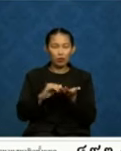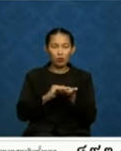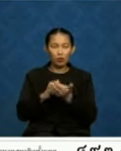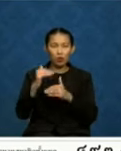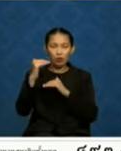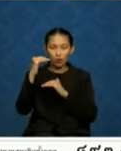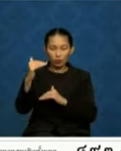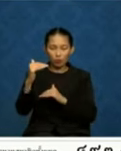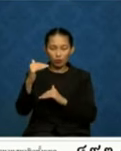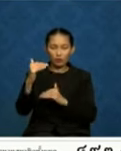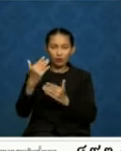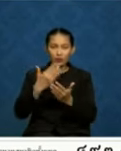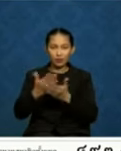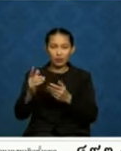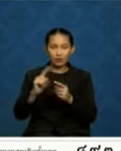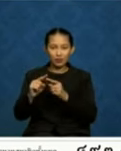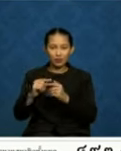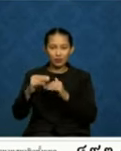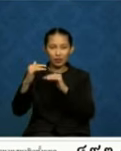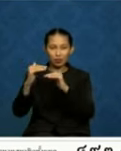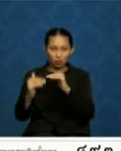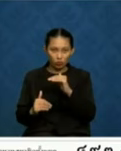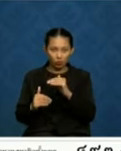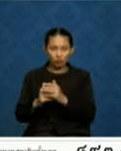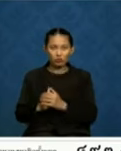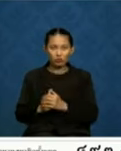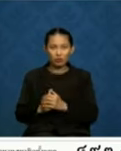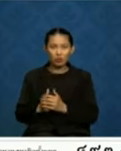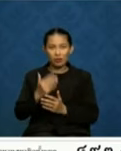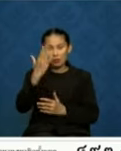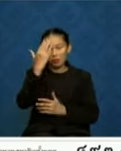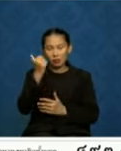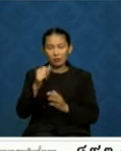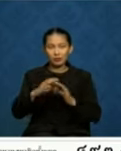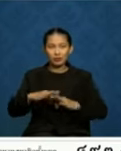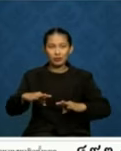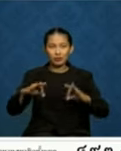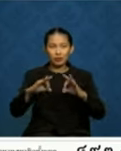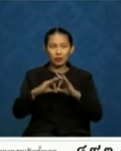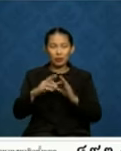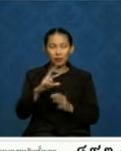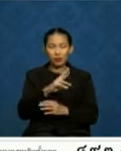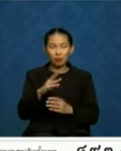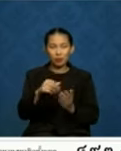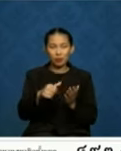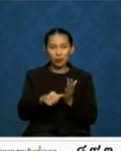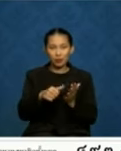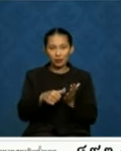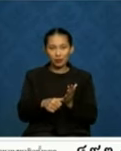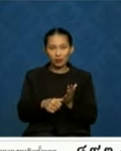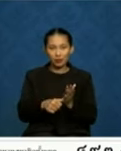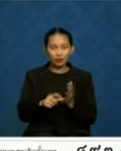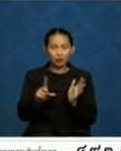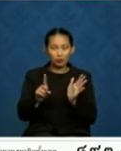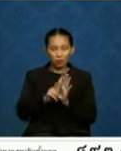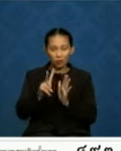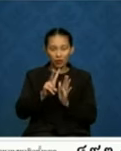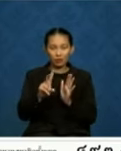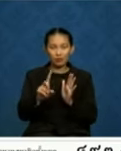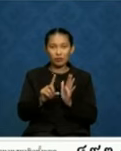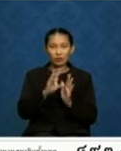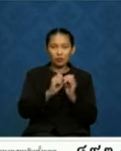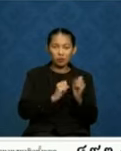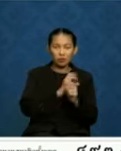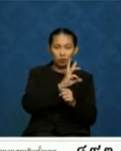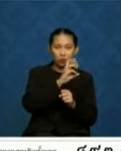การรับซื้ออีกด้วยอาจจะกล่าวได้ว่าหลังจากที่มีการเปลี่ยนระบบภาษีสามัญที่2ครั้งนะครับปี61 64จ